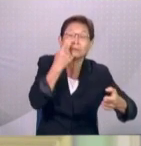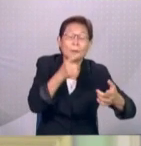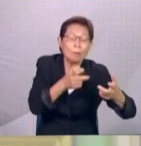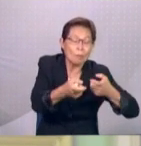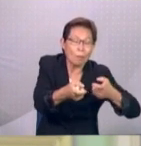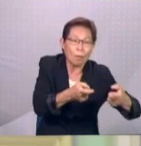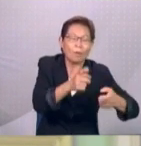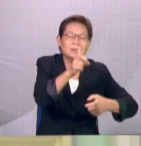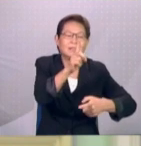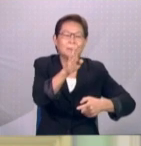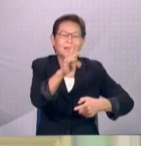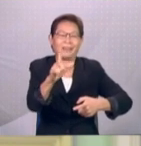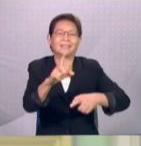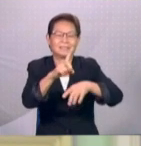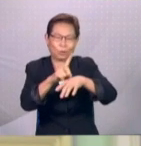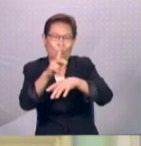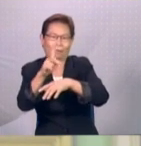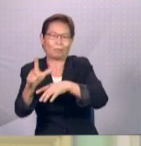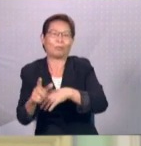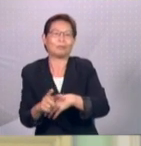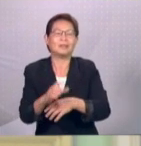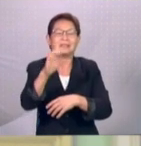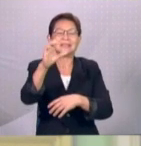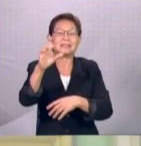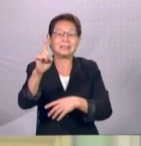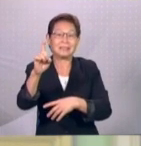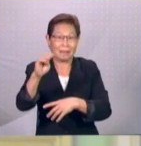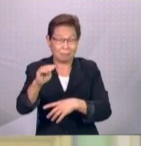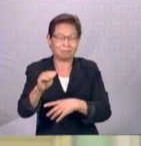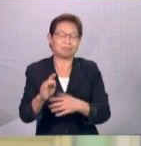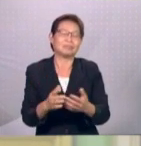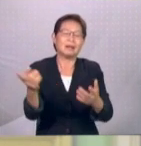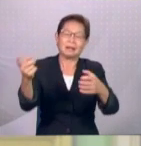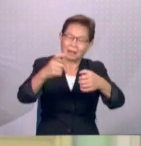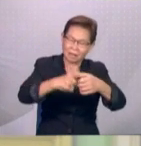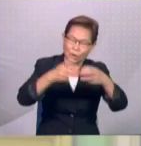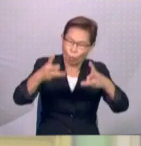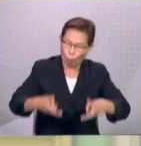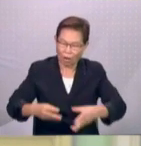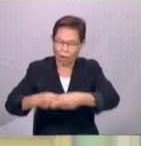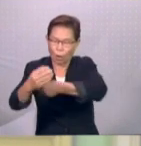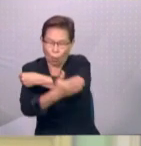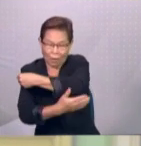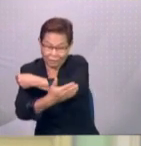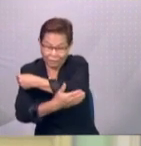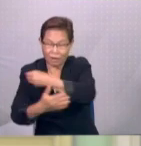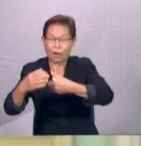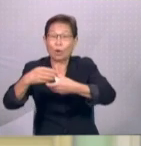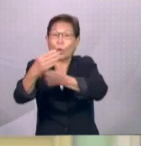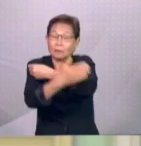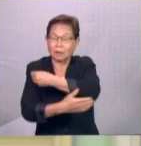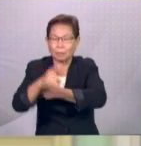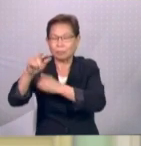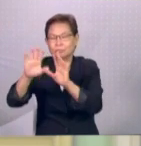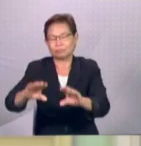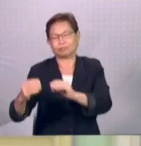kawal selia di BKL. Jadi isu yang berkaitan dengan warga asing perlu diambil